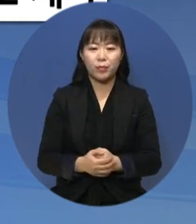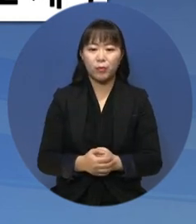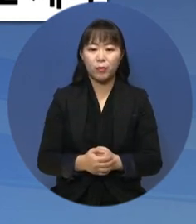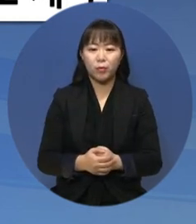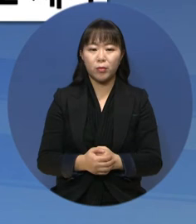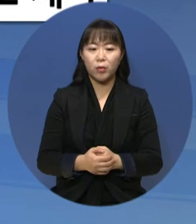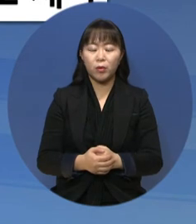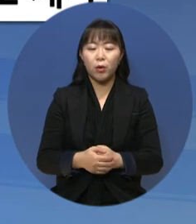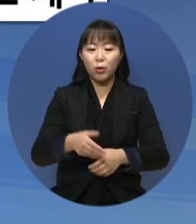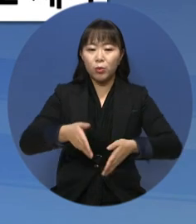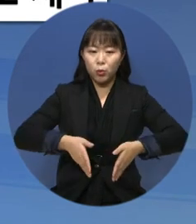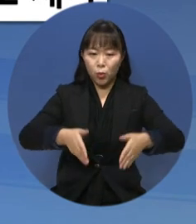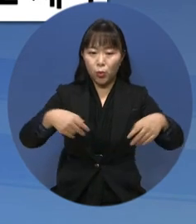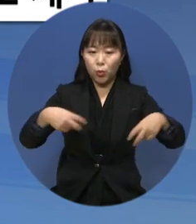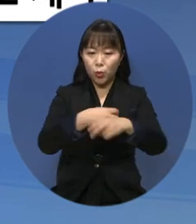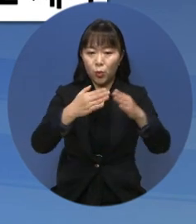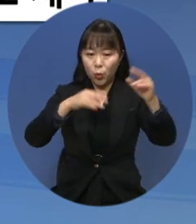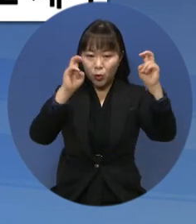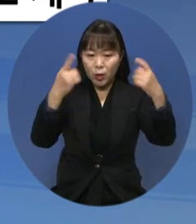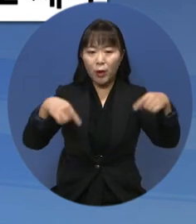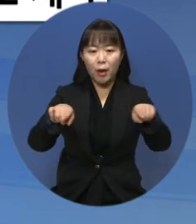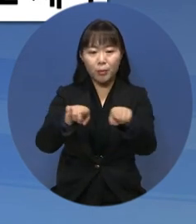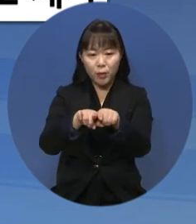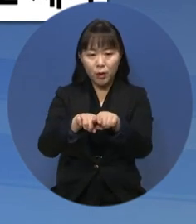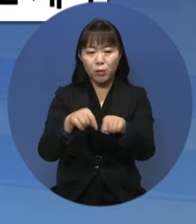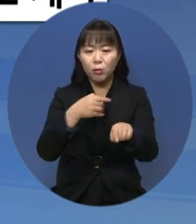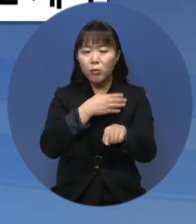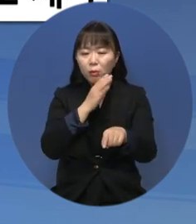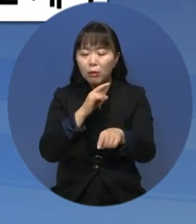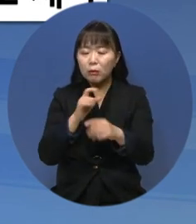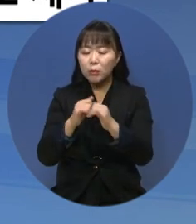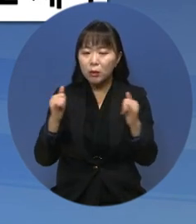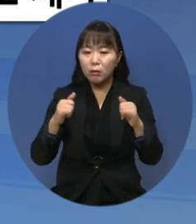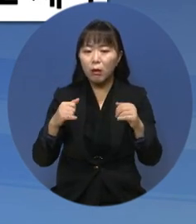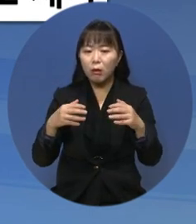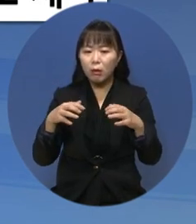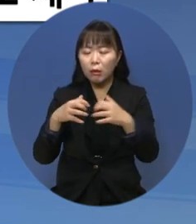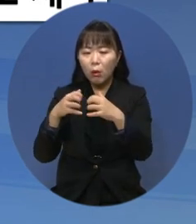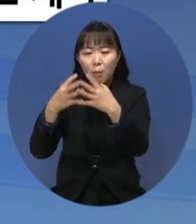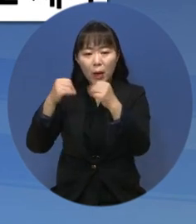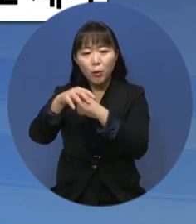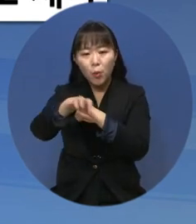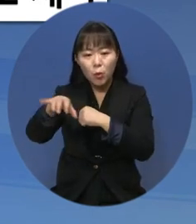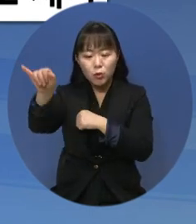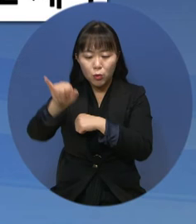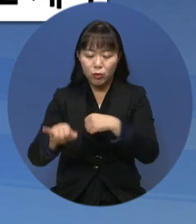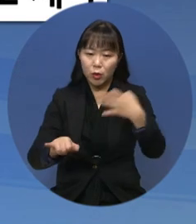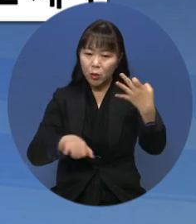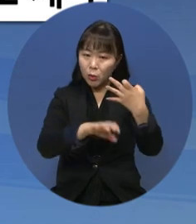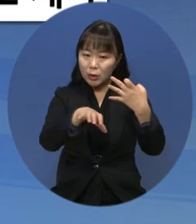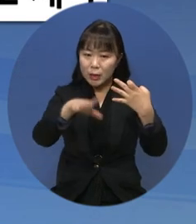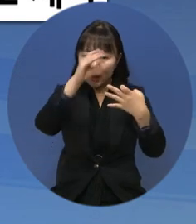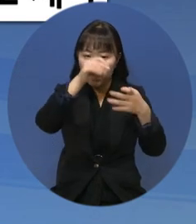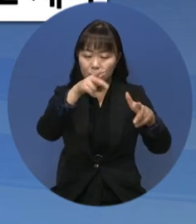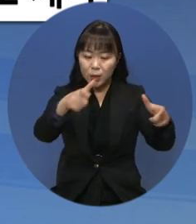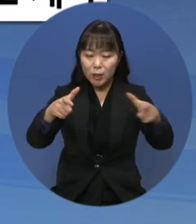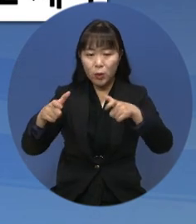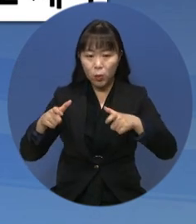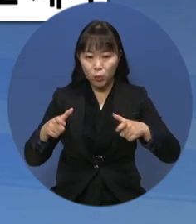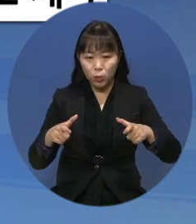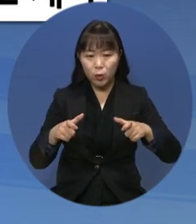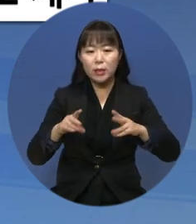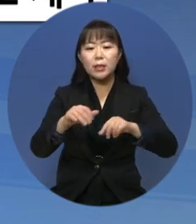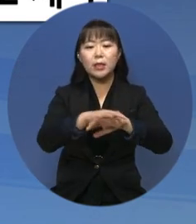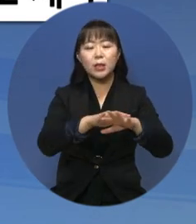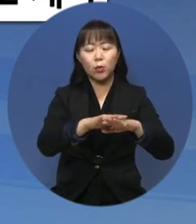도로교통공단 과 해버 펜 5인 보행 사고 다발 지역 중 전국 10 4곳을 시범 지역으로 교통안전 지도